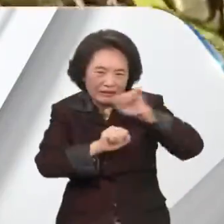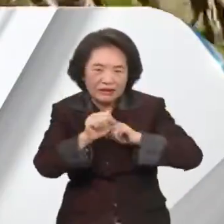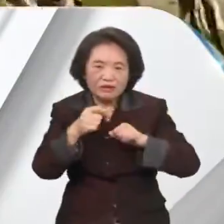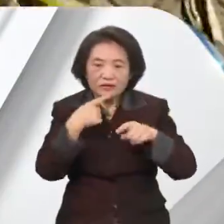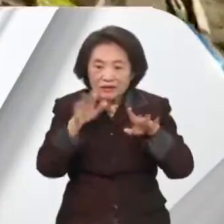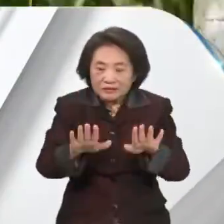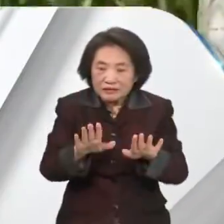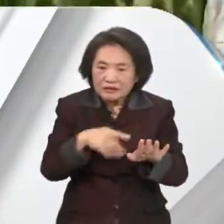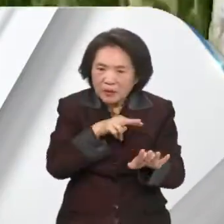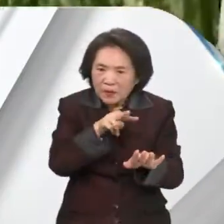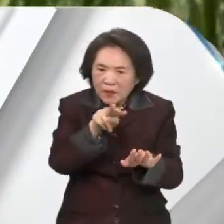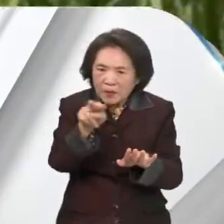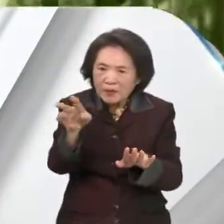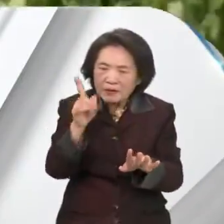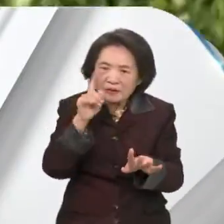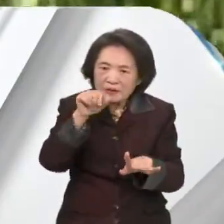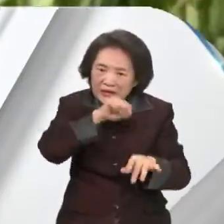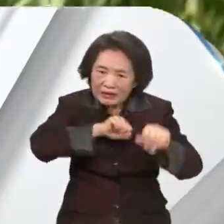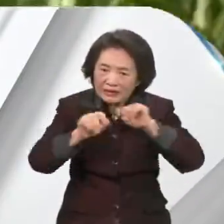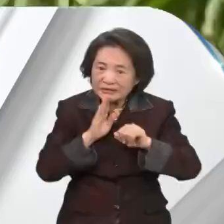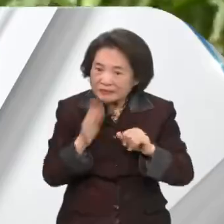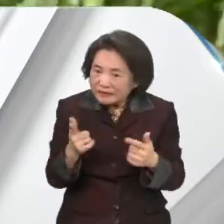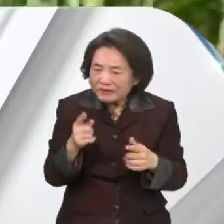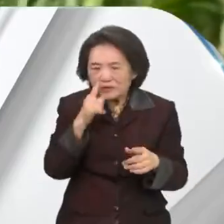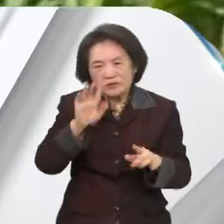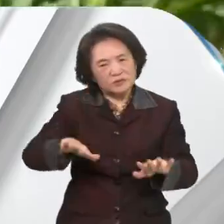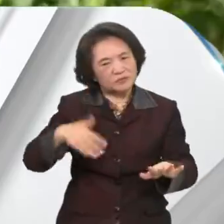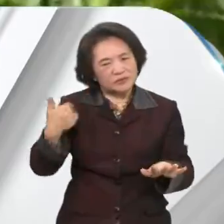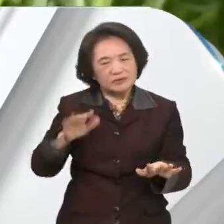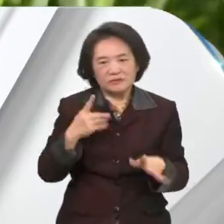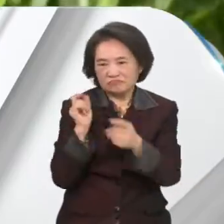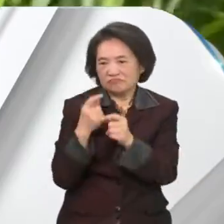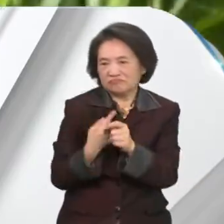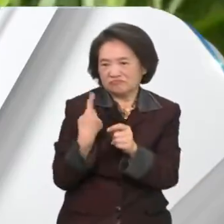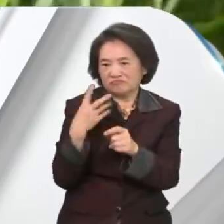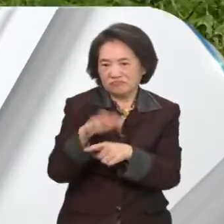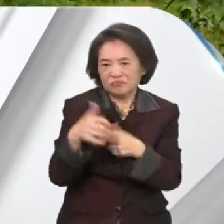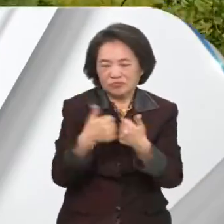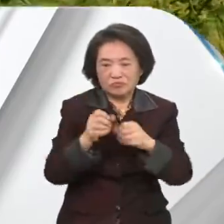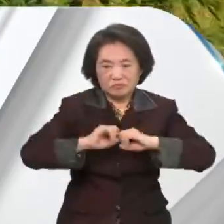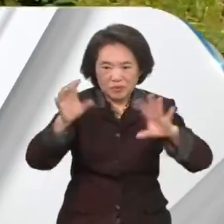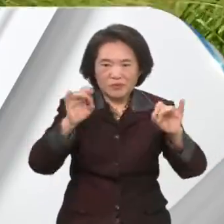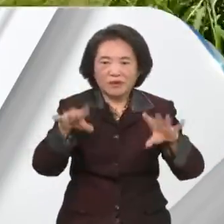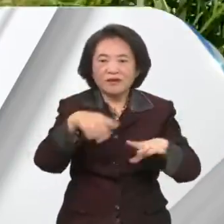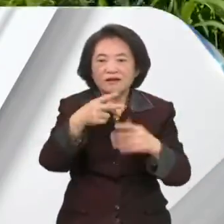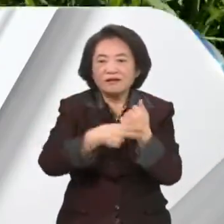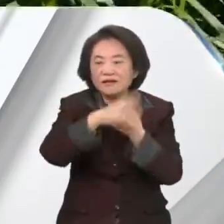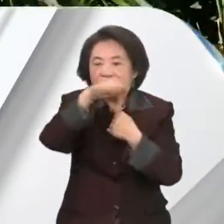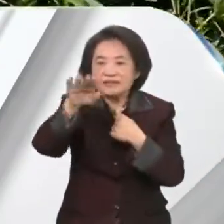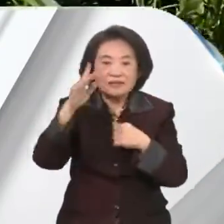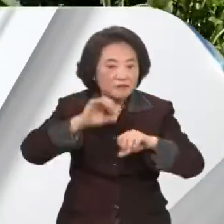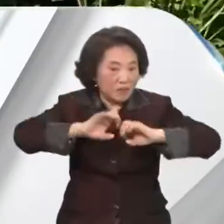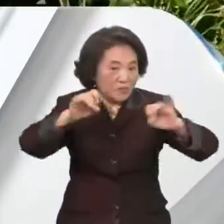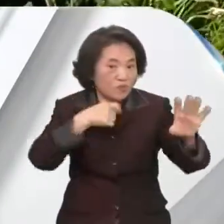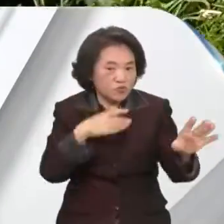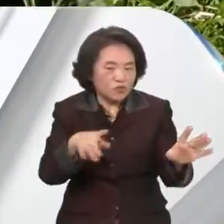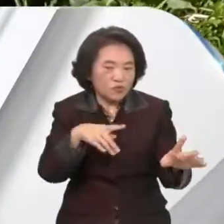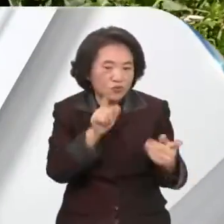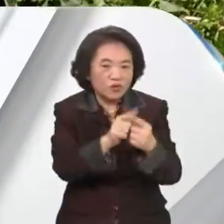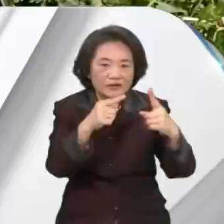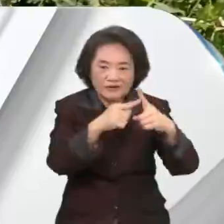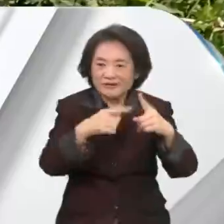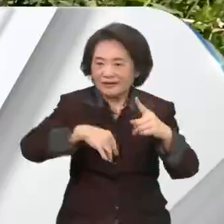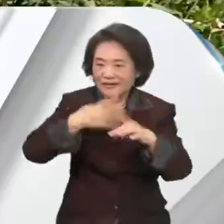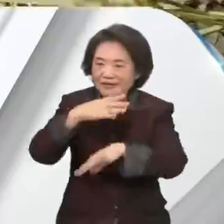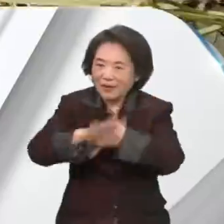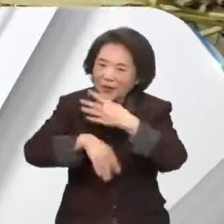确定一百个人客系咪台湾乌熊，不过最近经验，当地农会直接推动离山倡议，重视认同自